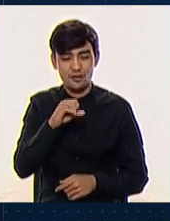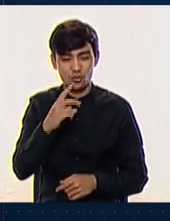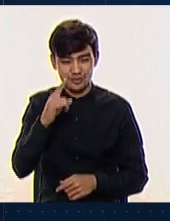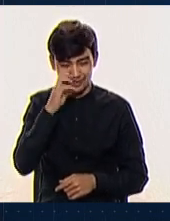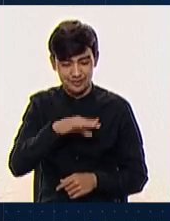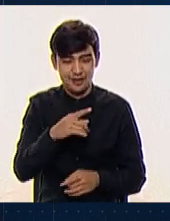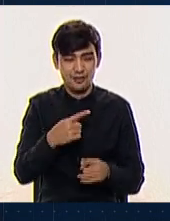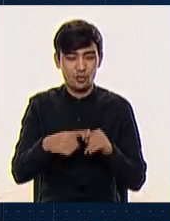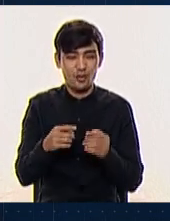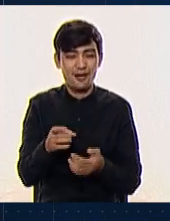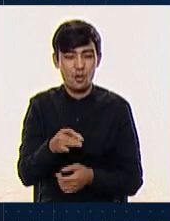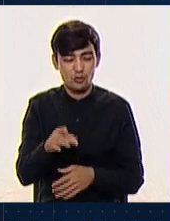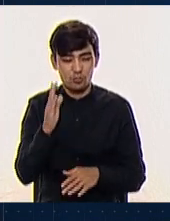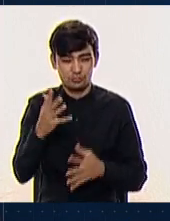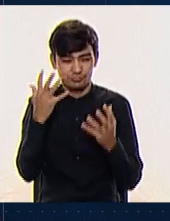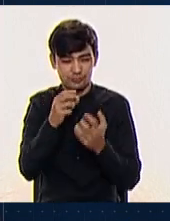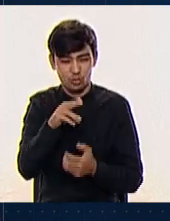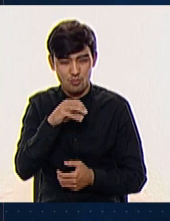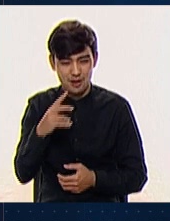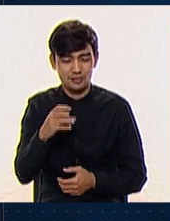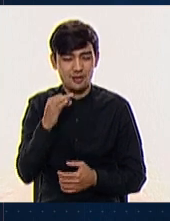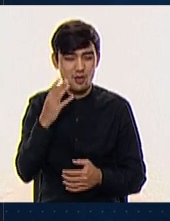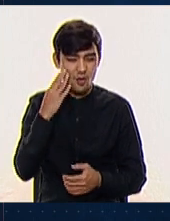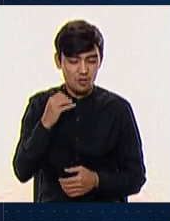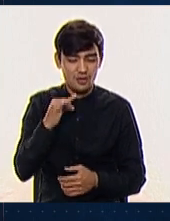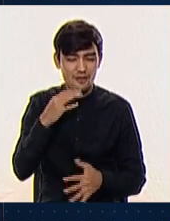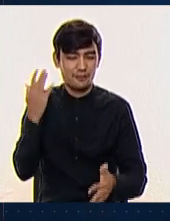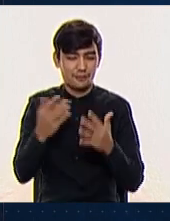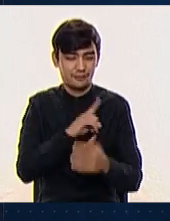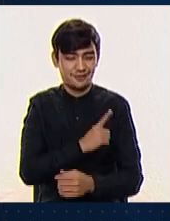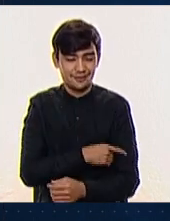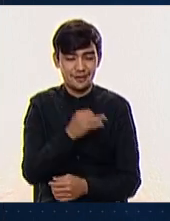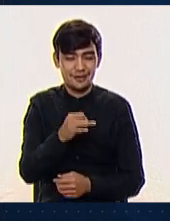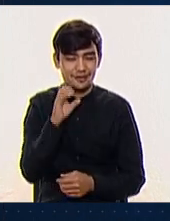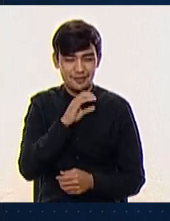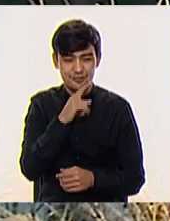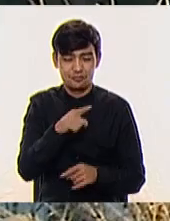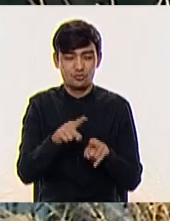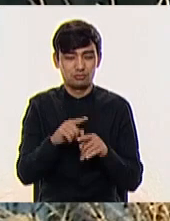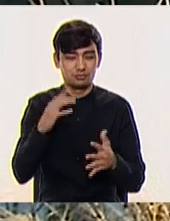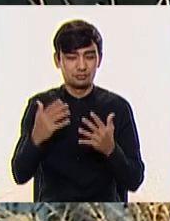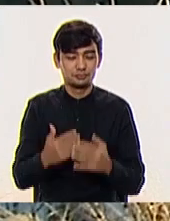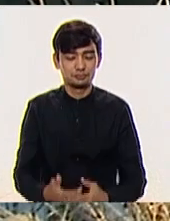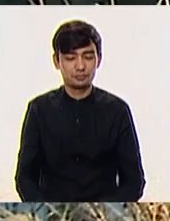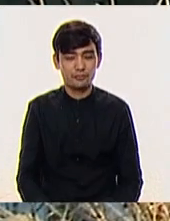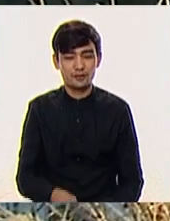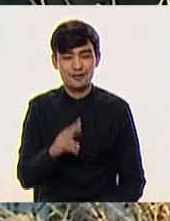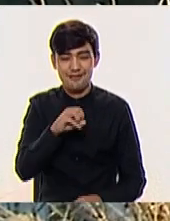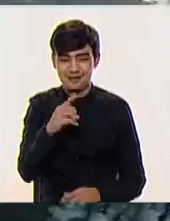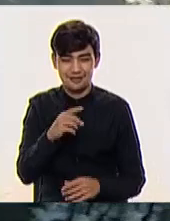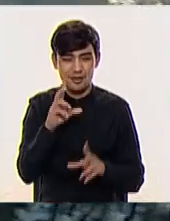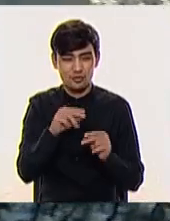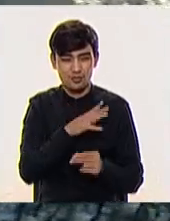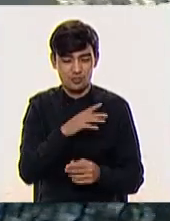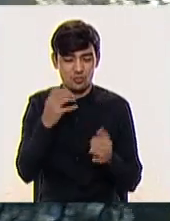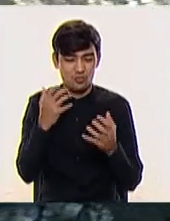отдельных районах будут наблюдаться туман, гололед, усиление ветра. В северных регионах – снизовыми метелями. В Казгидромете обещают сильные